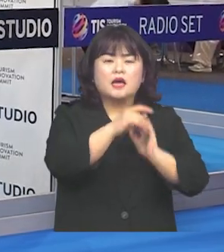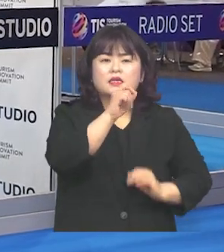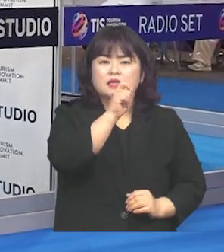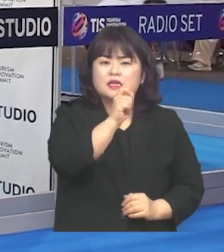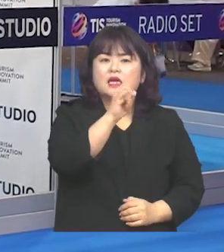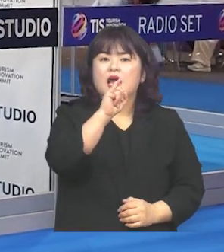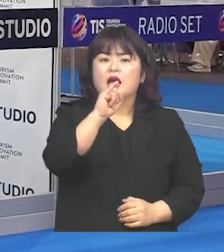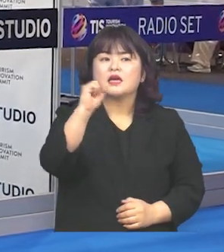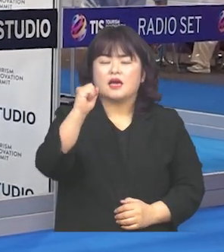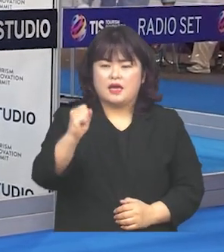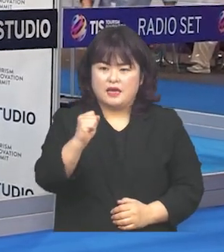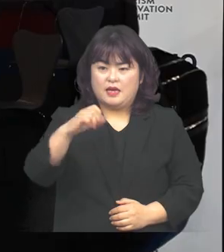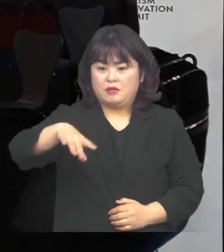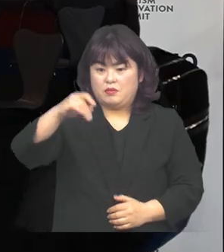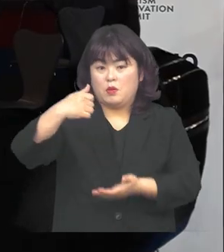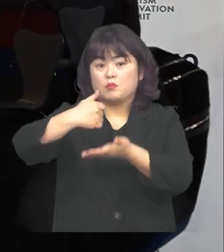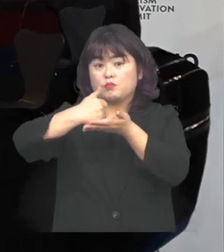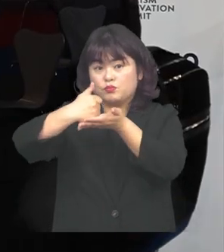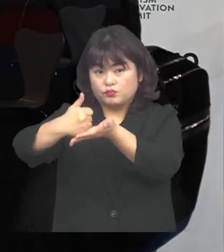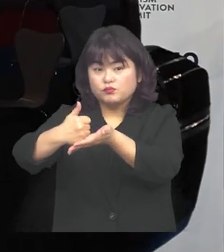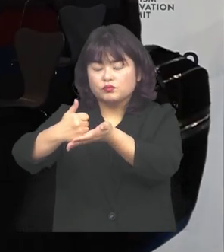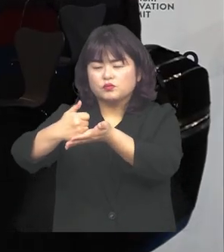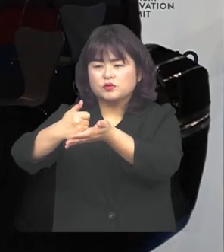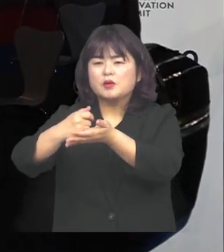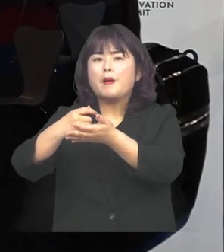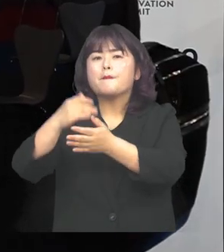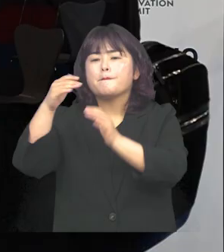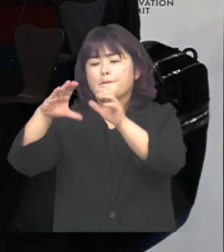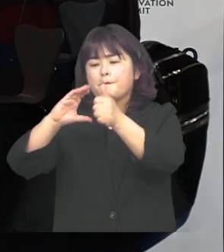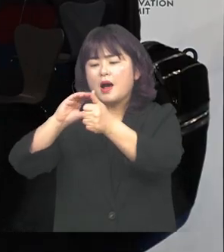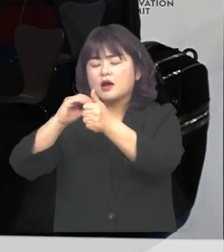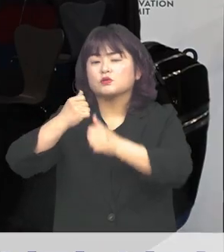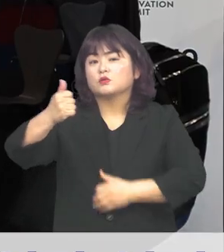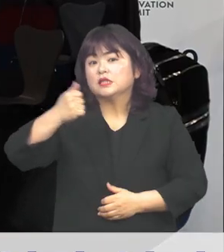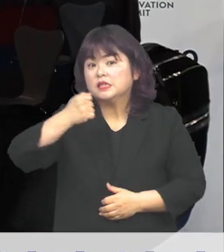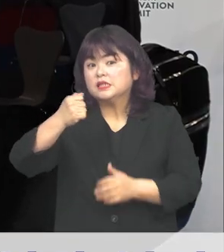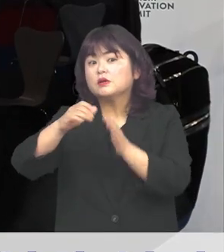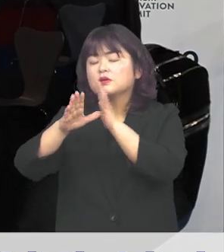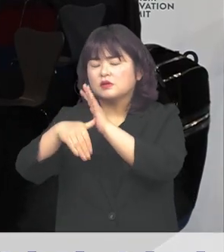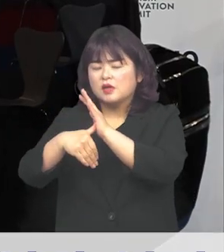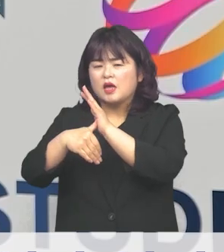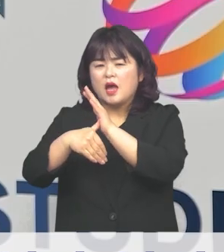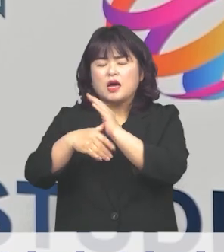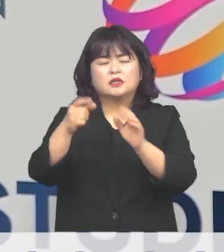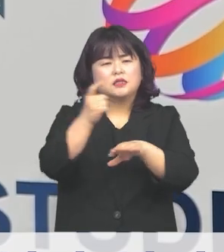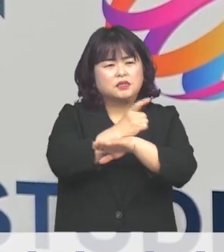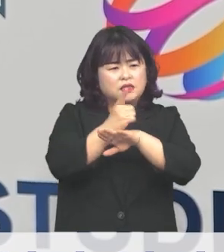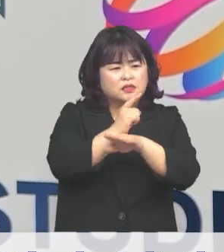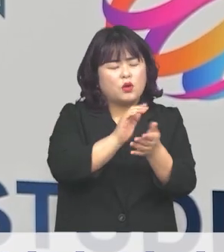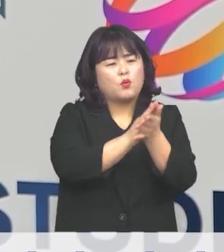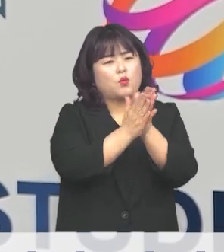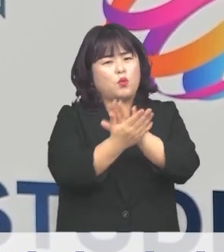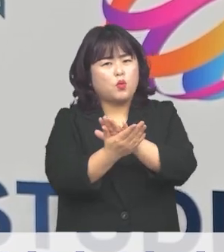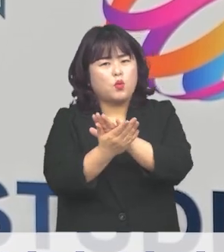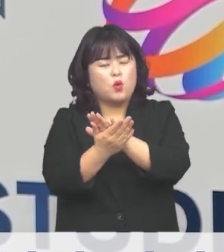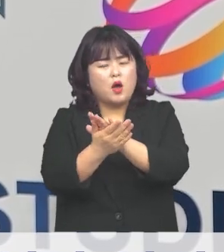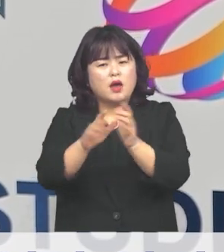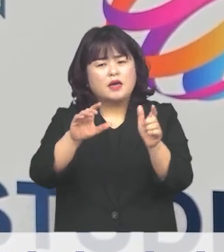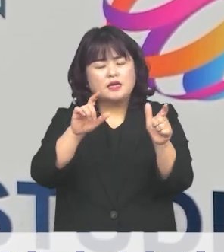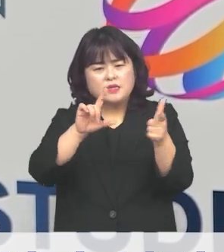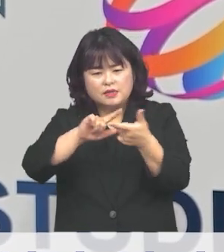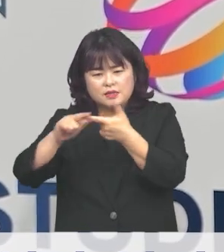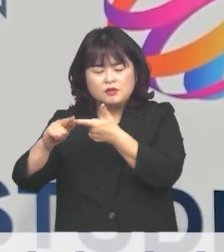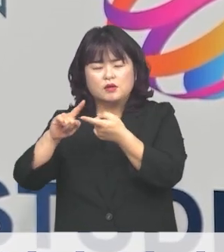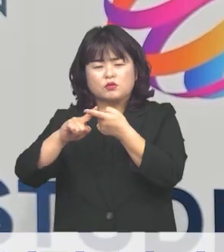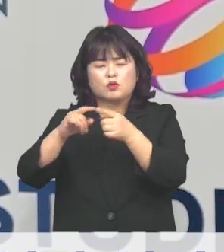관광혁신서밋 TIS의 주관사인 네벡스트의 요청으로 진행된 방송 인터뷰에서 이 시장은 디지털 혁신과 기술을 통해